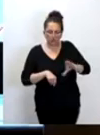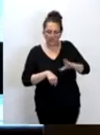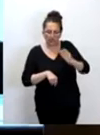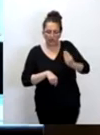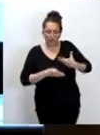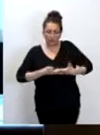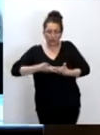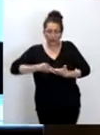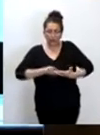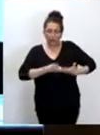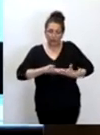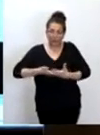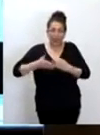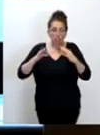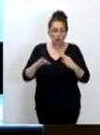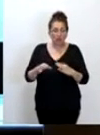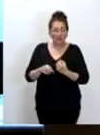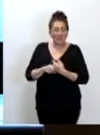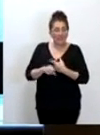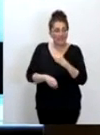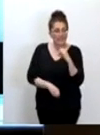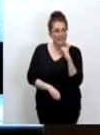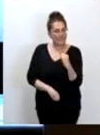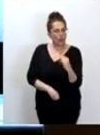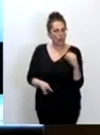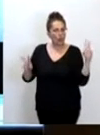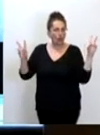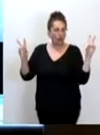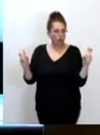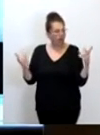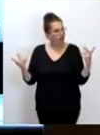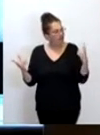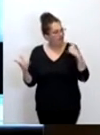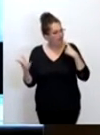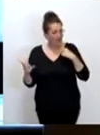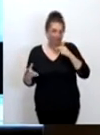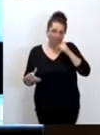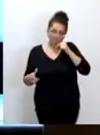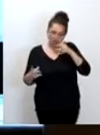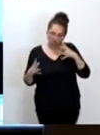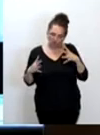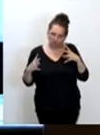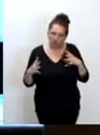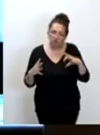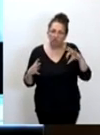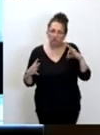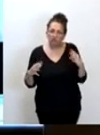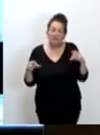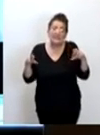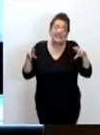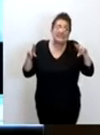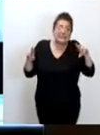déchet extrêmement volontariste qui aura un effet communicatif, on l'espère, sur